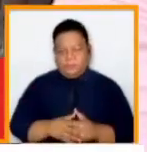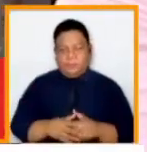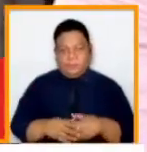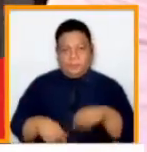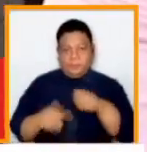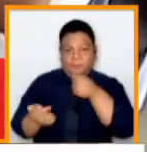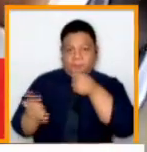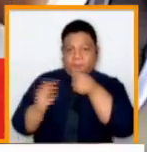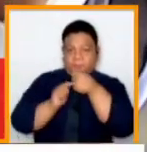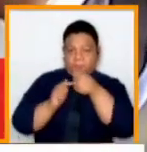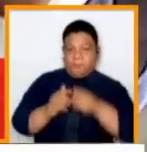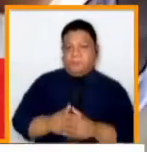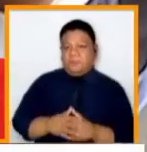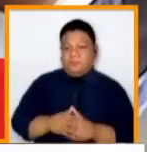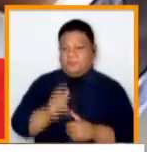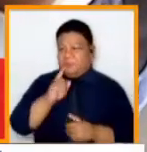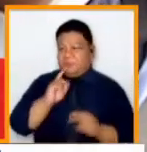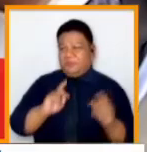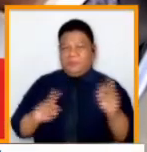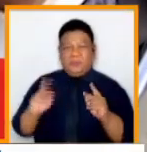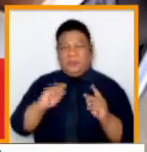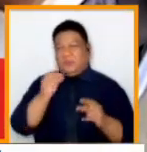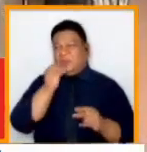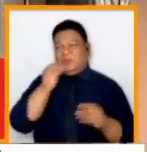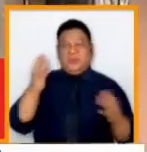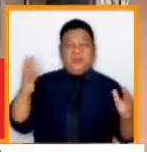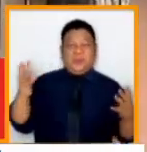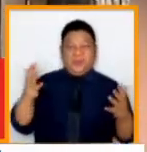silang makain dahil sa pagsasara ng mga cemeteryo.